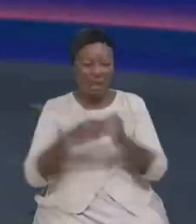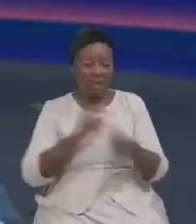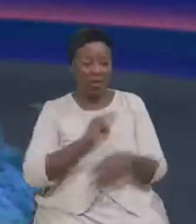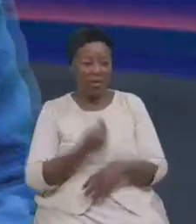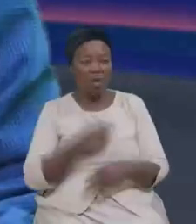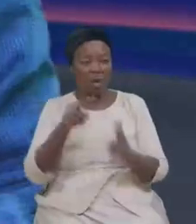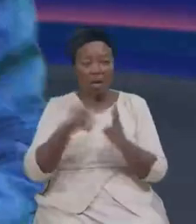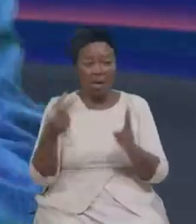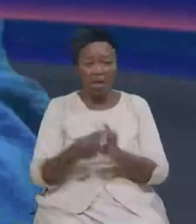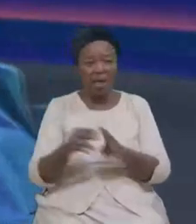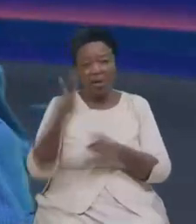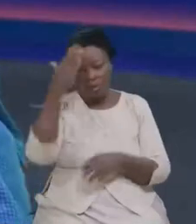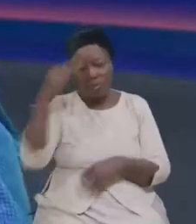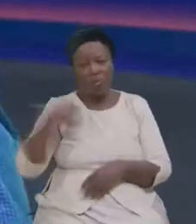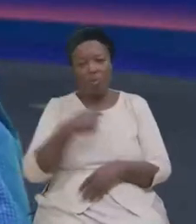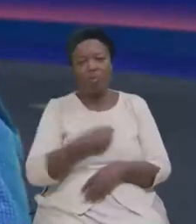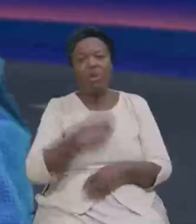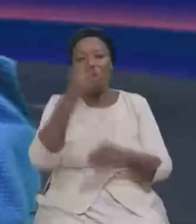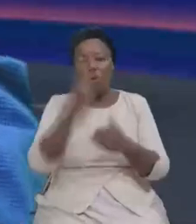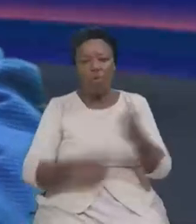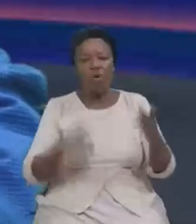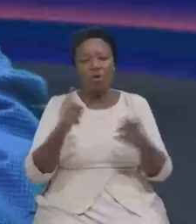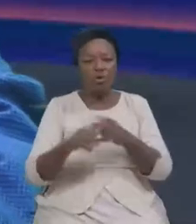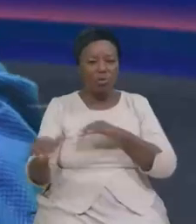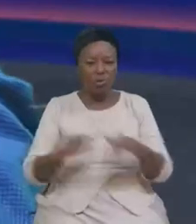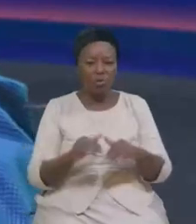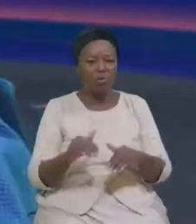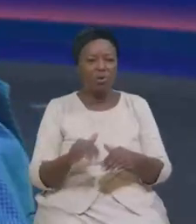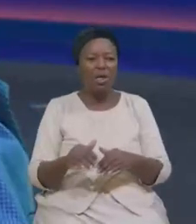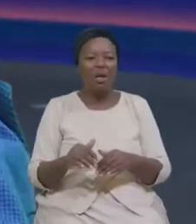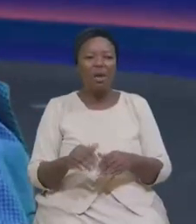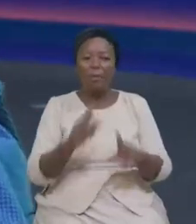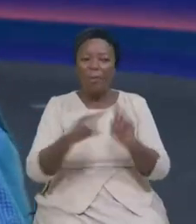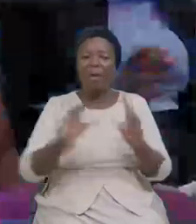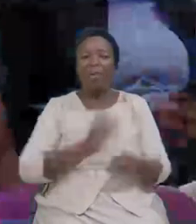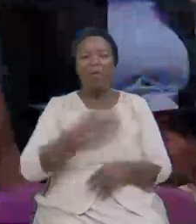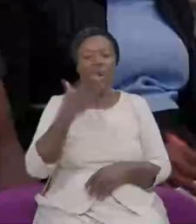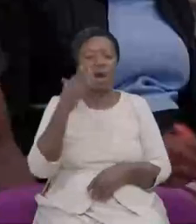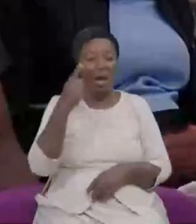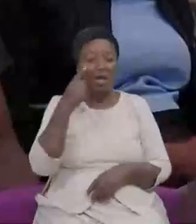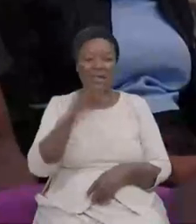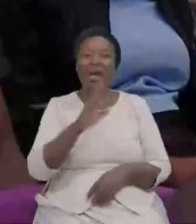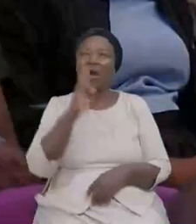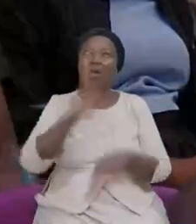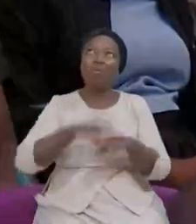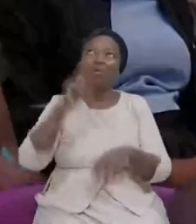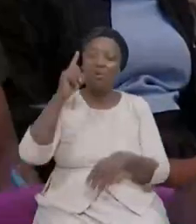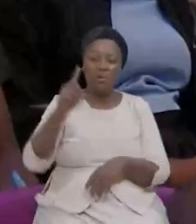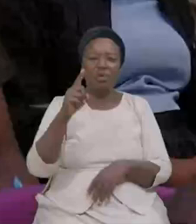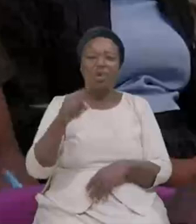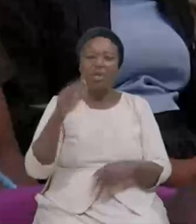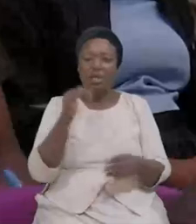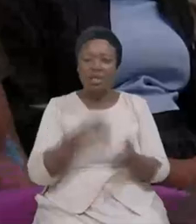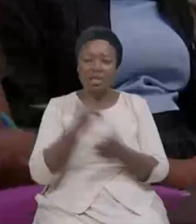faire. Mais nos yeux sont sur toi. Il dit, nous ne savons pas